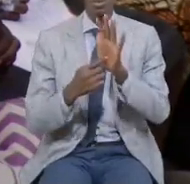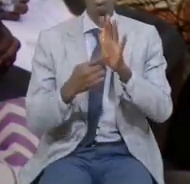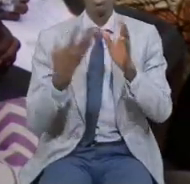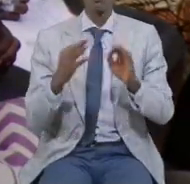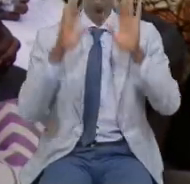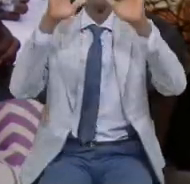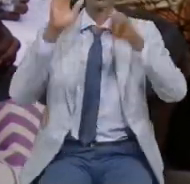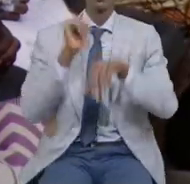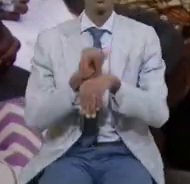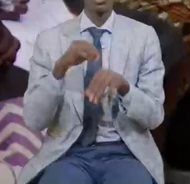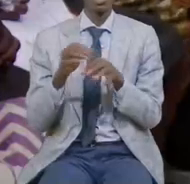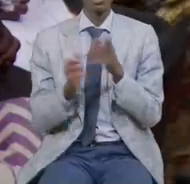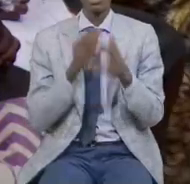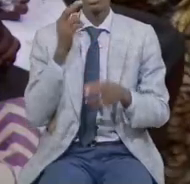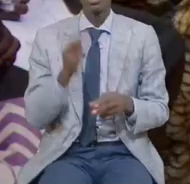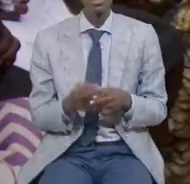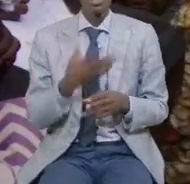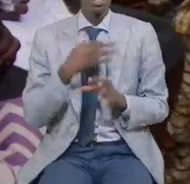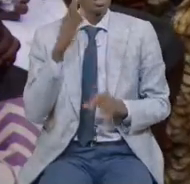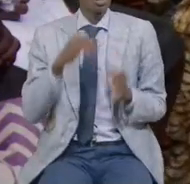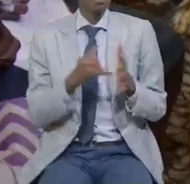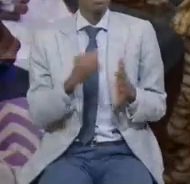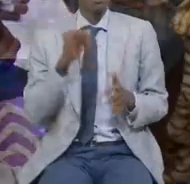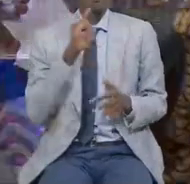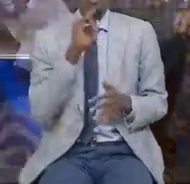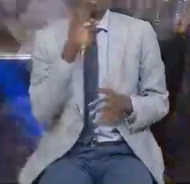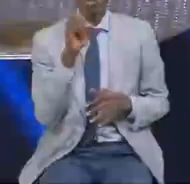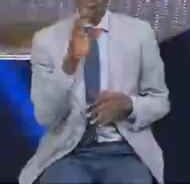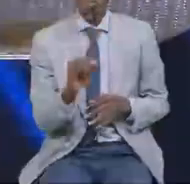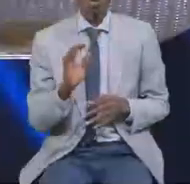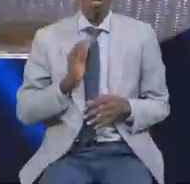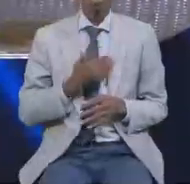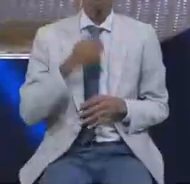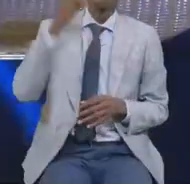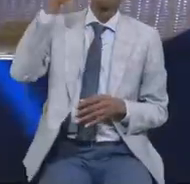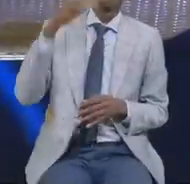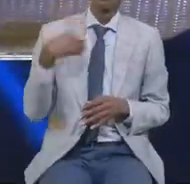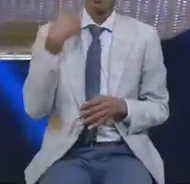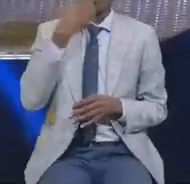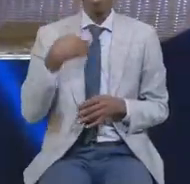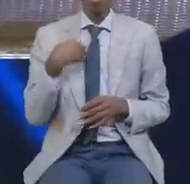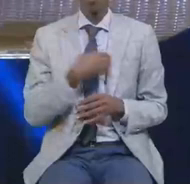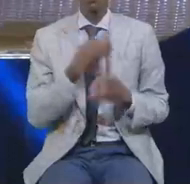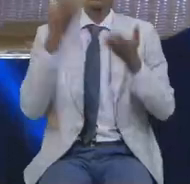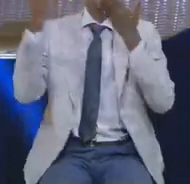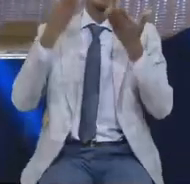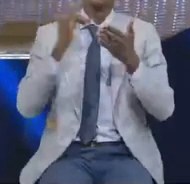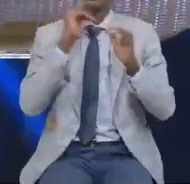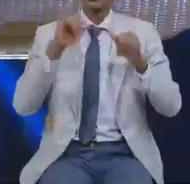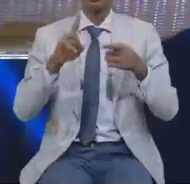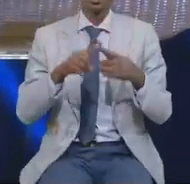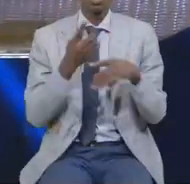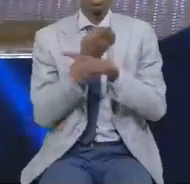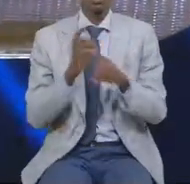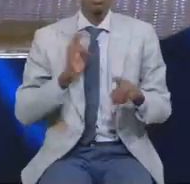il dit ici que, sinon, il dit, voici notre Dieu que nous servons peut nous délivrer de la fournaise ardente et